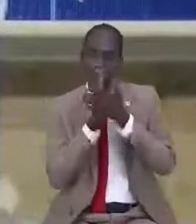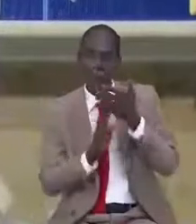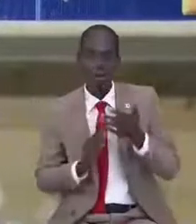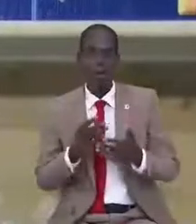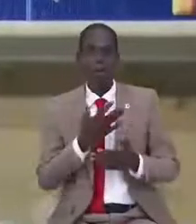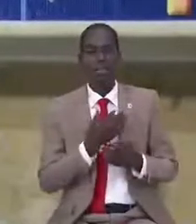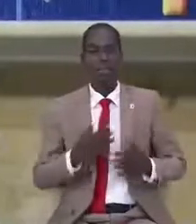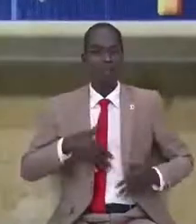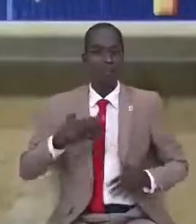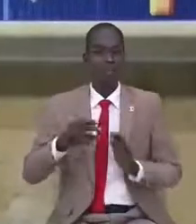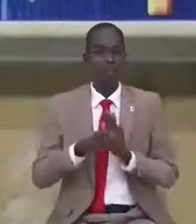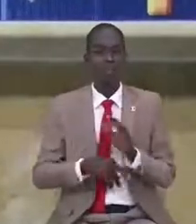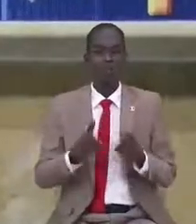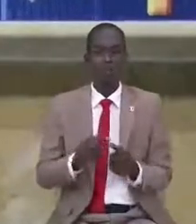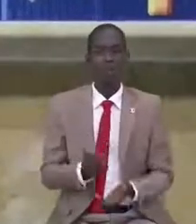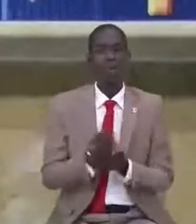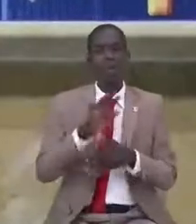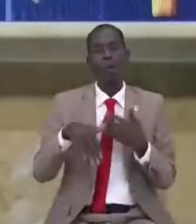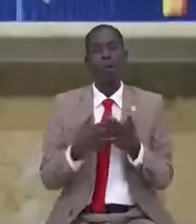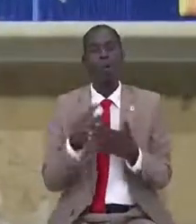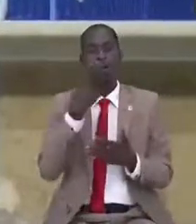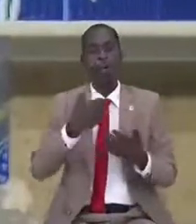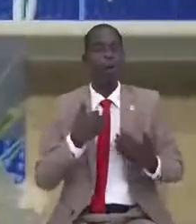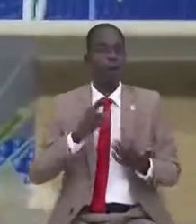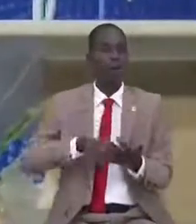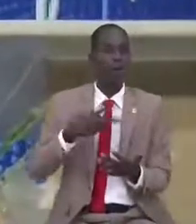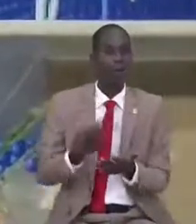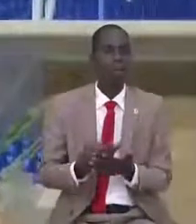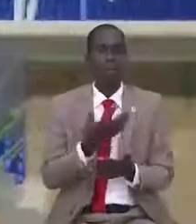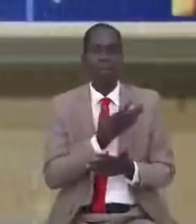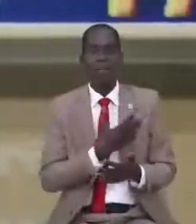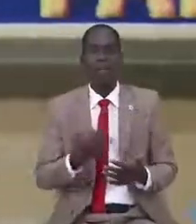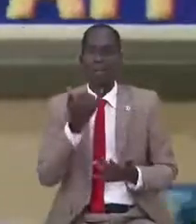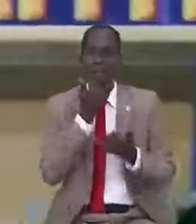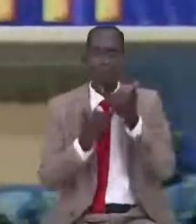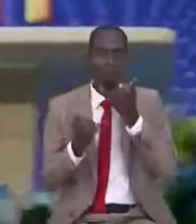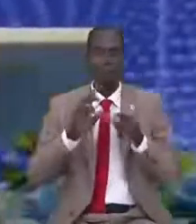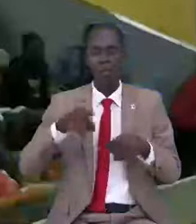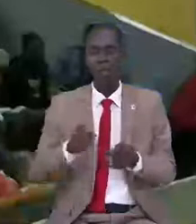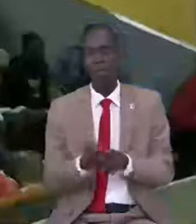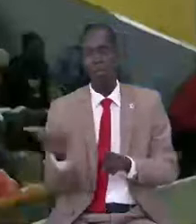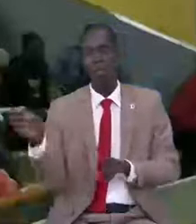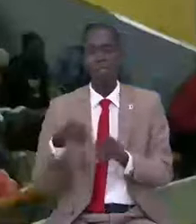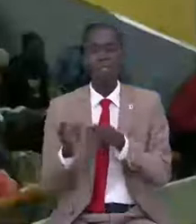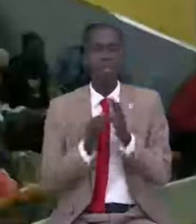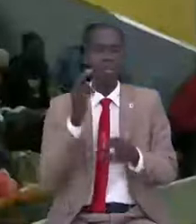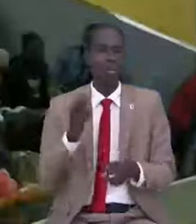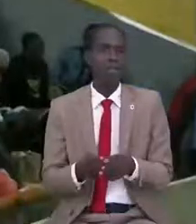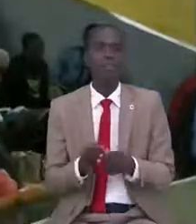douceur pour aider ceux qui chutent et tombent et ceux qui se sont égarés au nom de